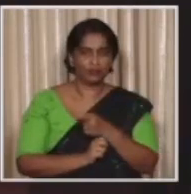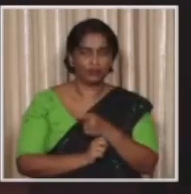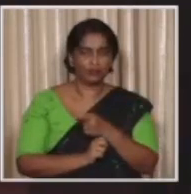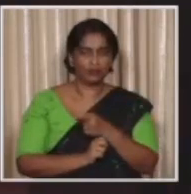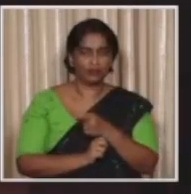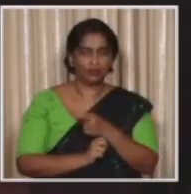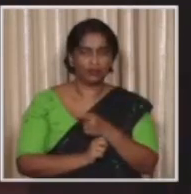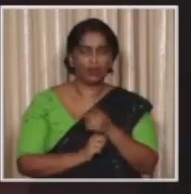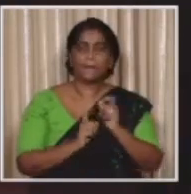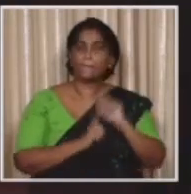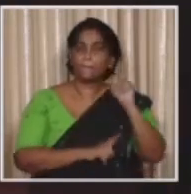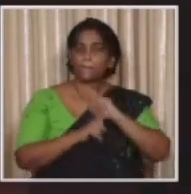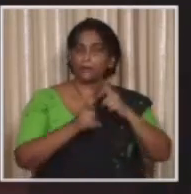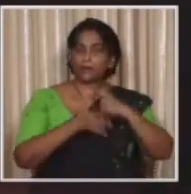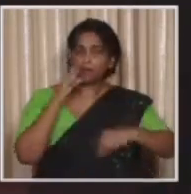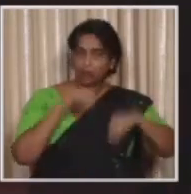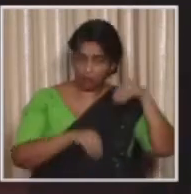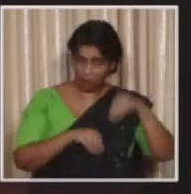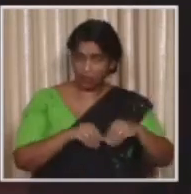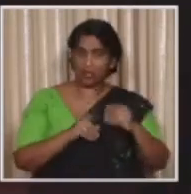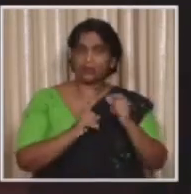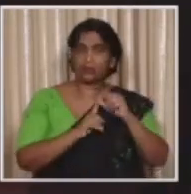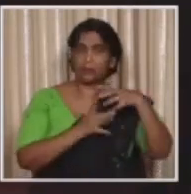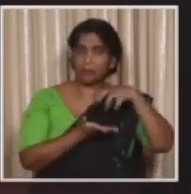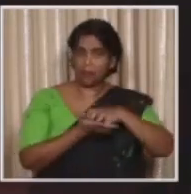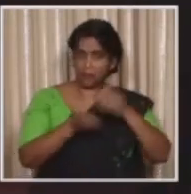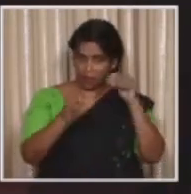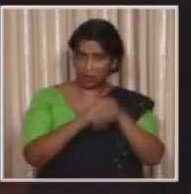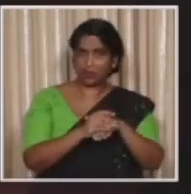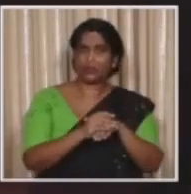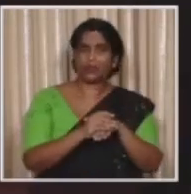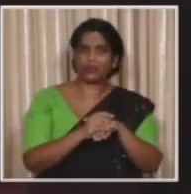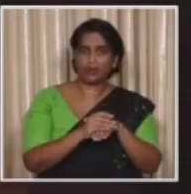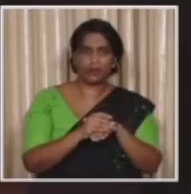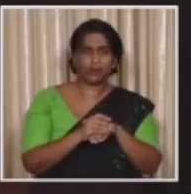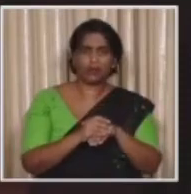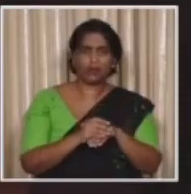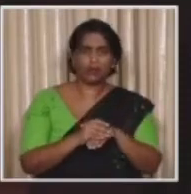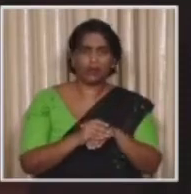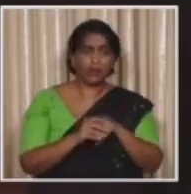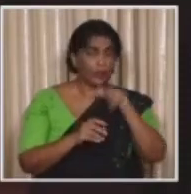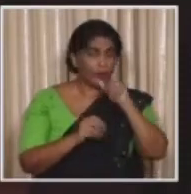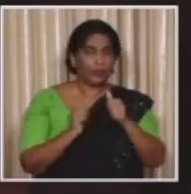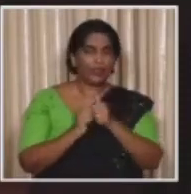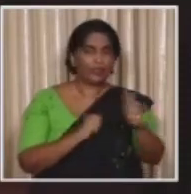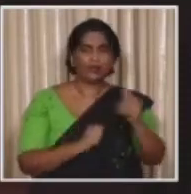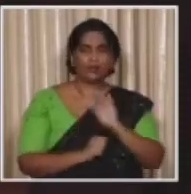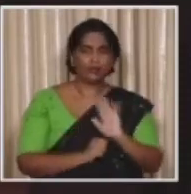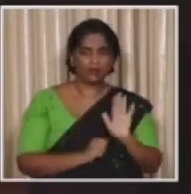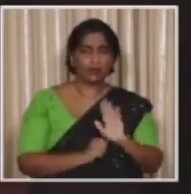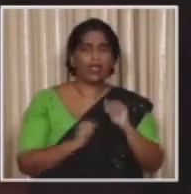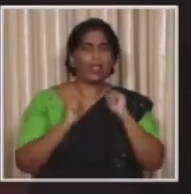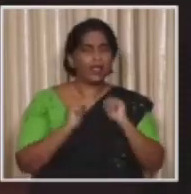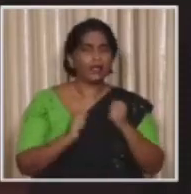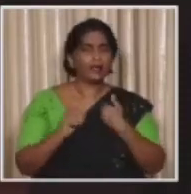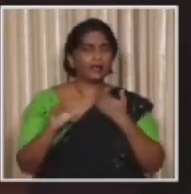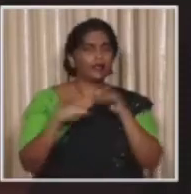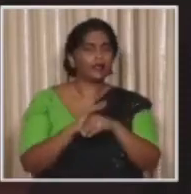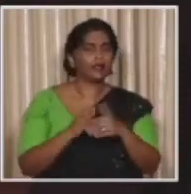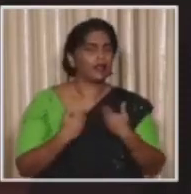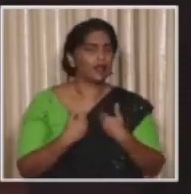හදන්නේ. පාර්ලිමේන්තු මැතිවරණ ඉල්ලනවද? පළාත් සභා ඉල්ලනවද? ඒක නෙවෙයි සිදුවේ යුත්තේ. ඇයි අපි පෙනී